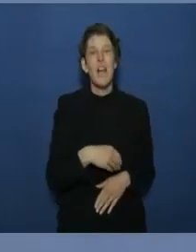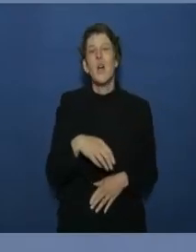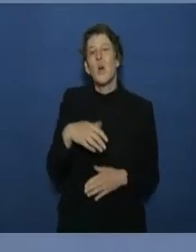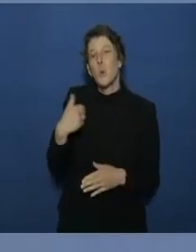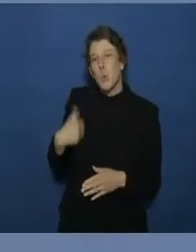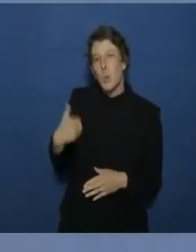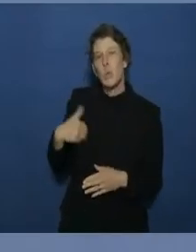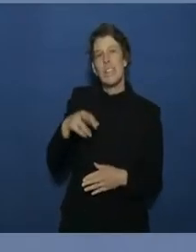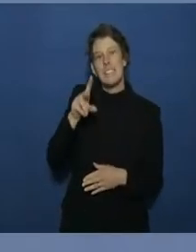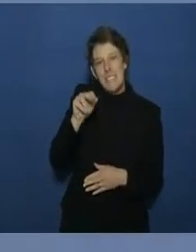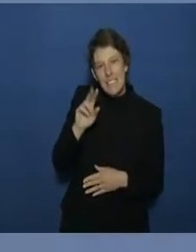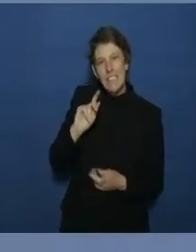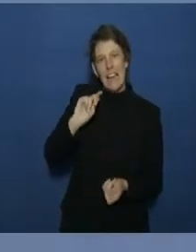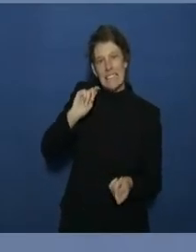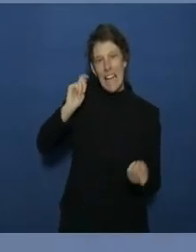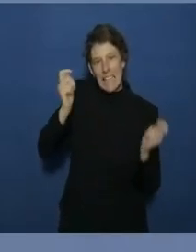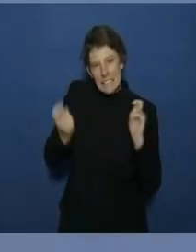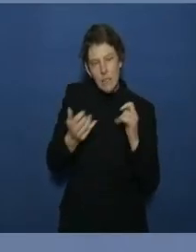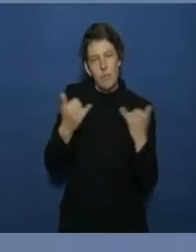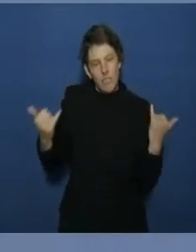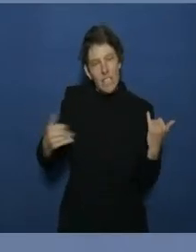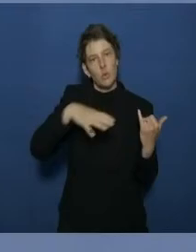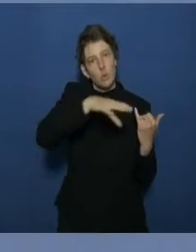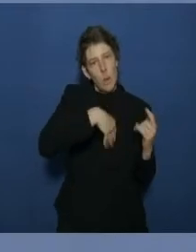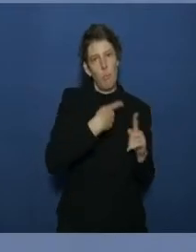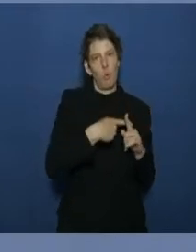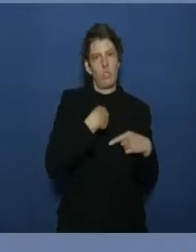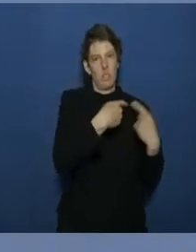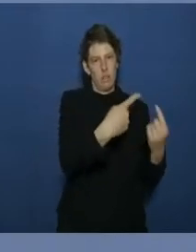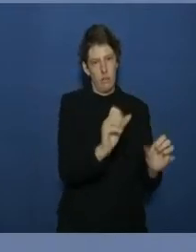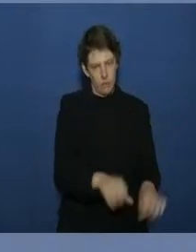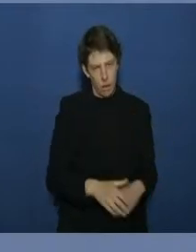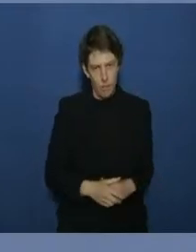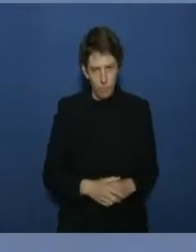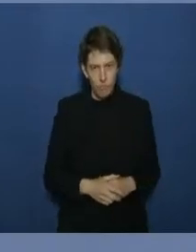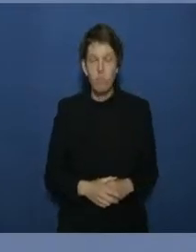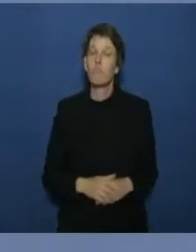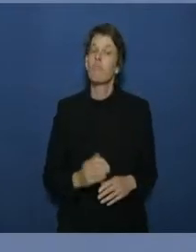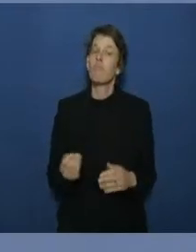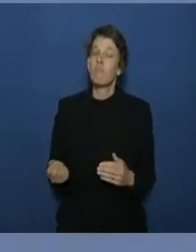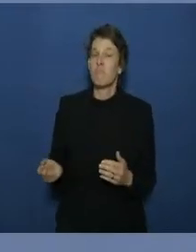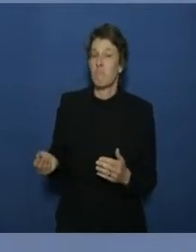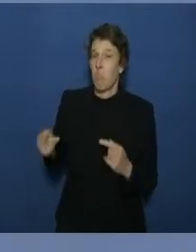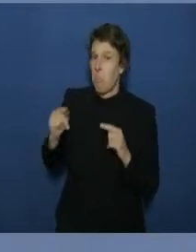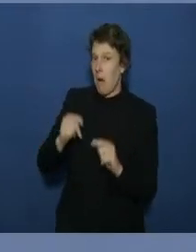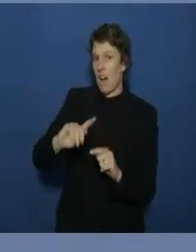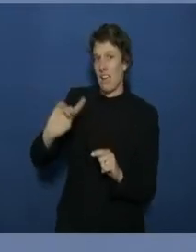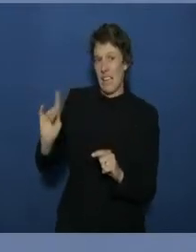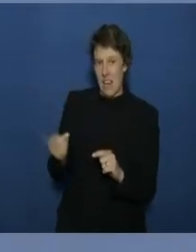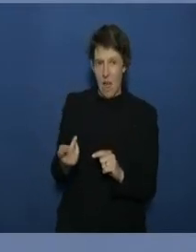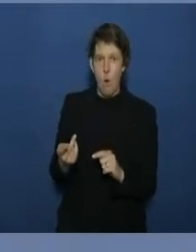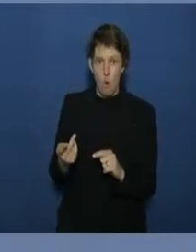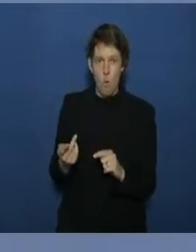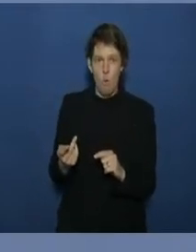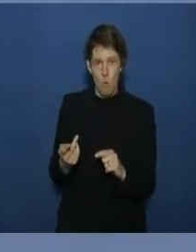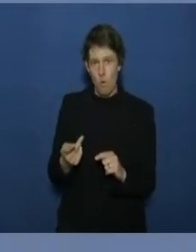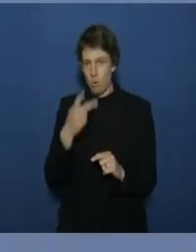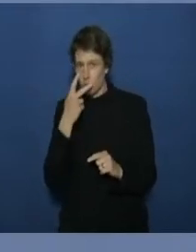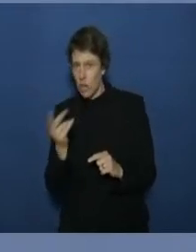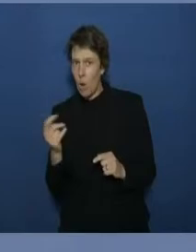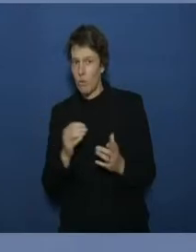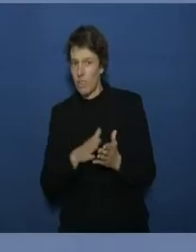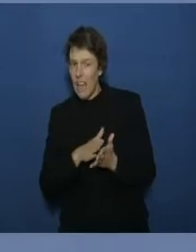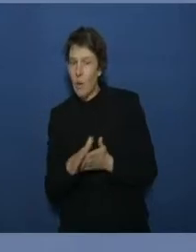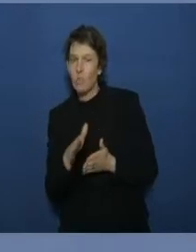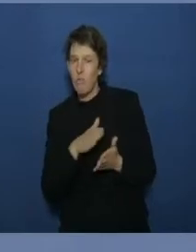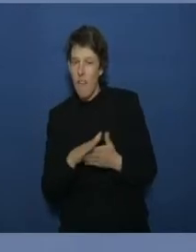Transition positiv gestalten können. Daneben wird es auch darum gehen, Bilanz zu ziehen, eine erste Bilanz der erfolgreichen Umsetzung